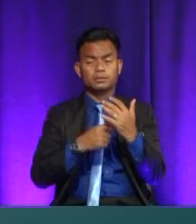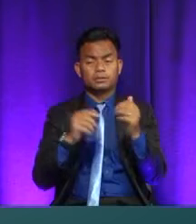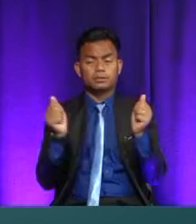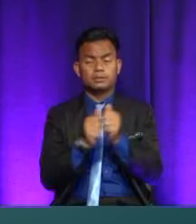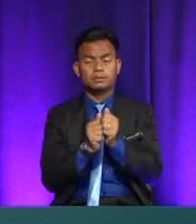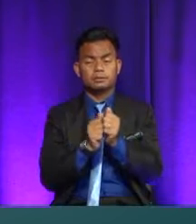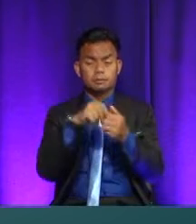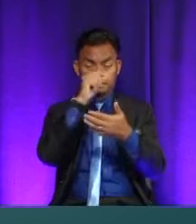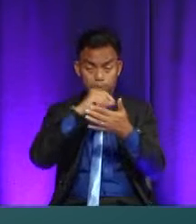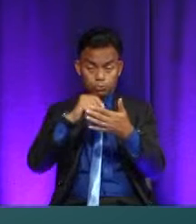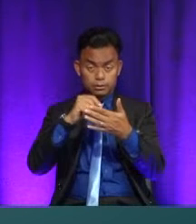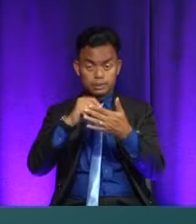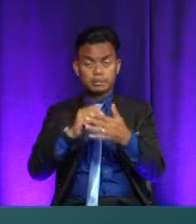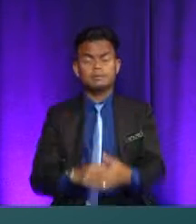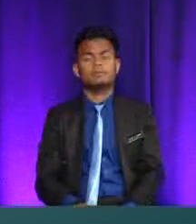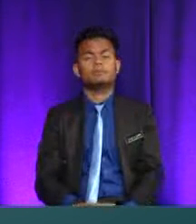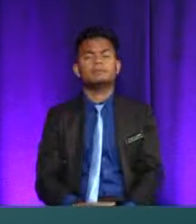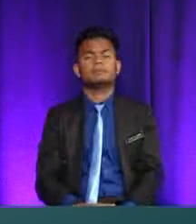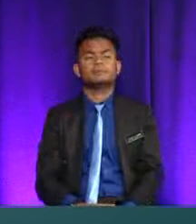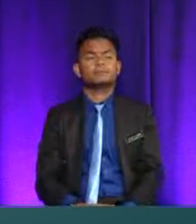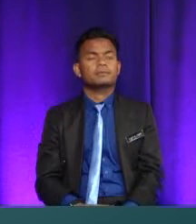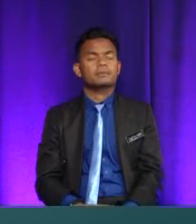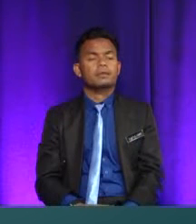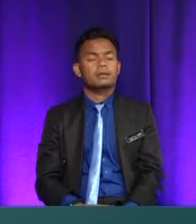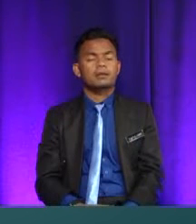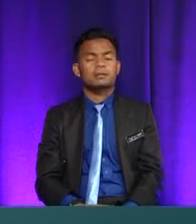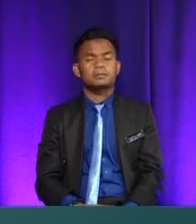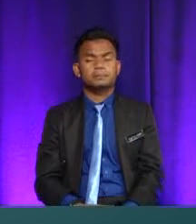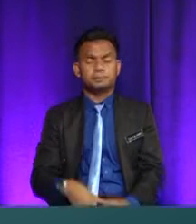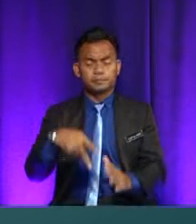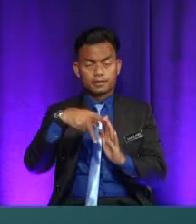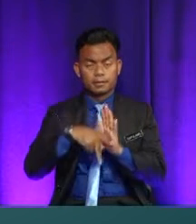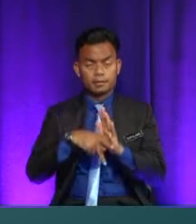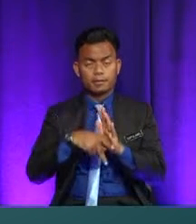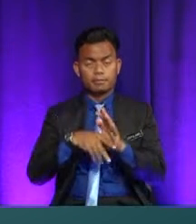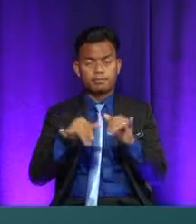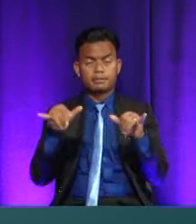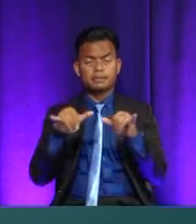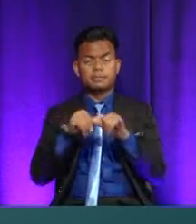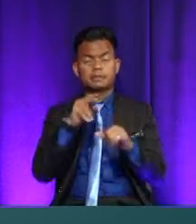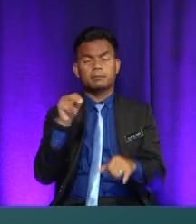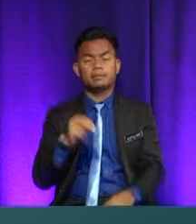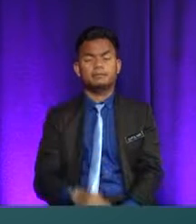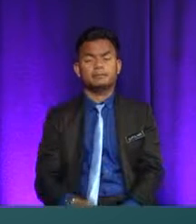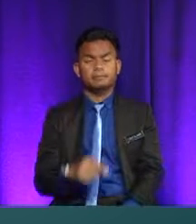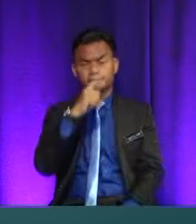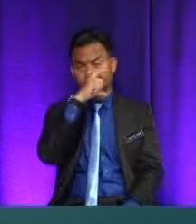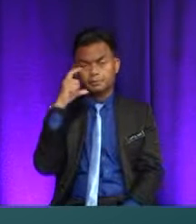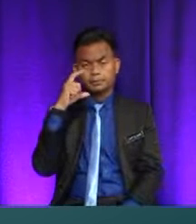Ini formulasi persamaan Einstein tadi so berapakah pembalap plane